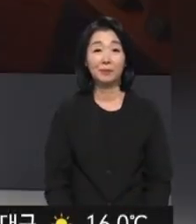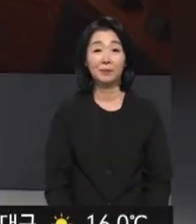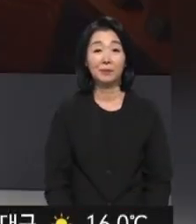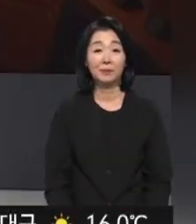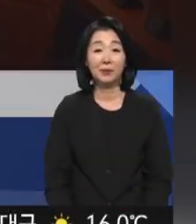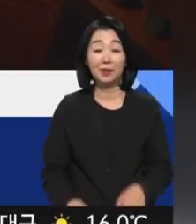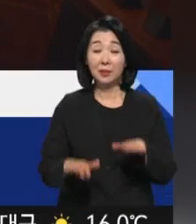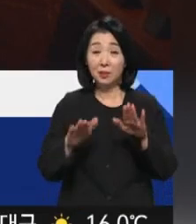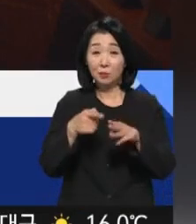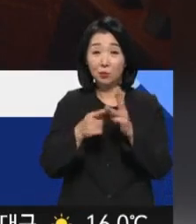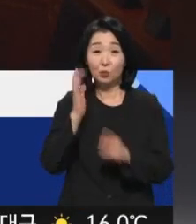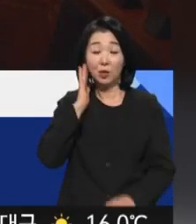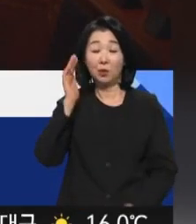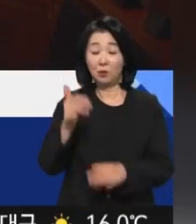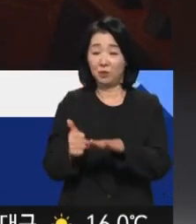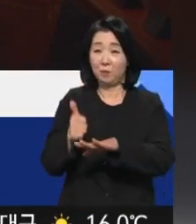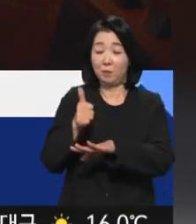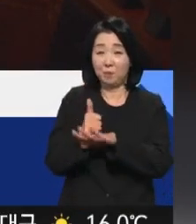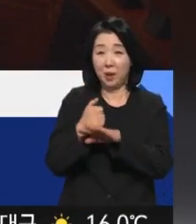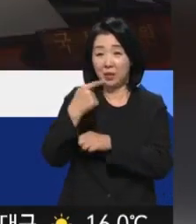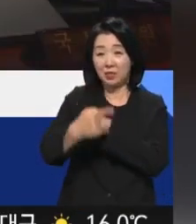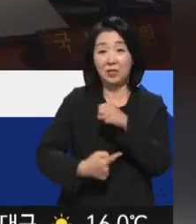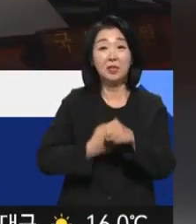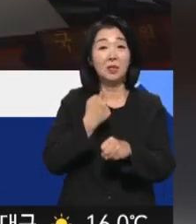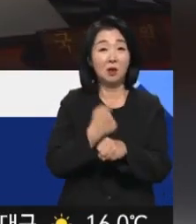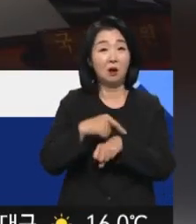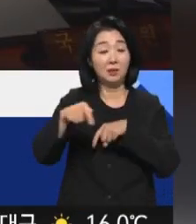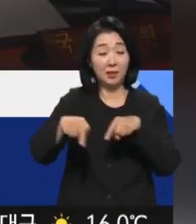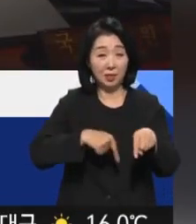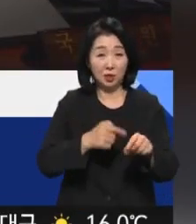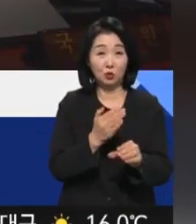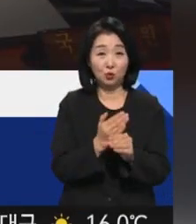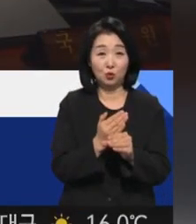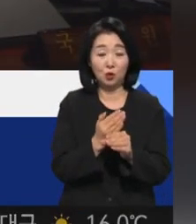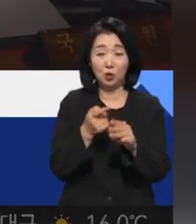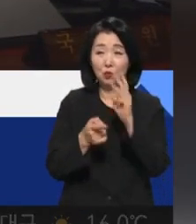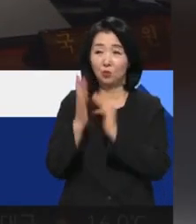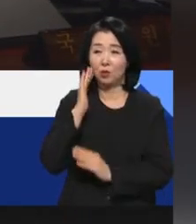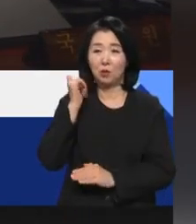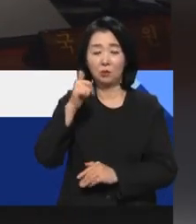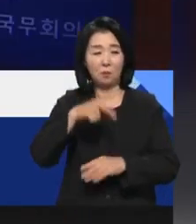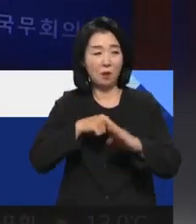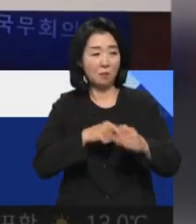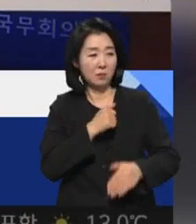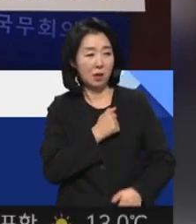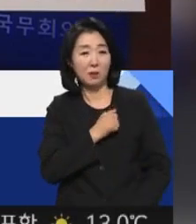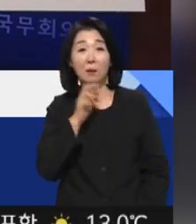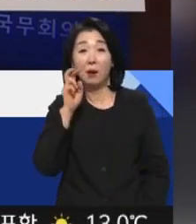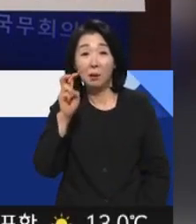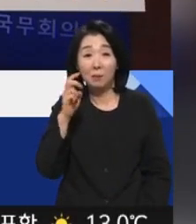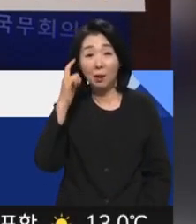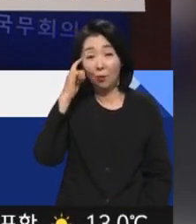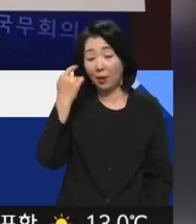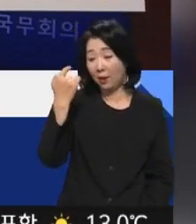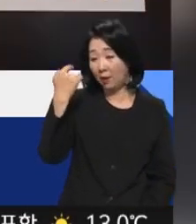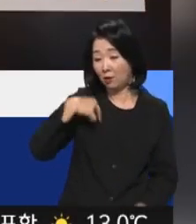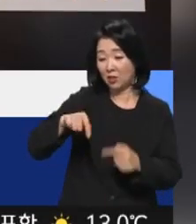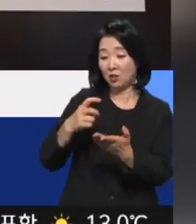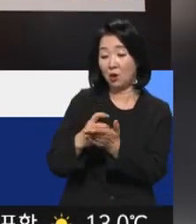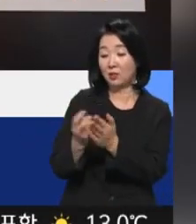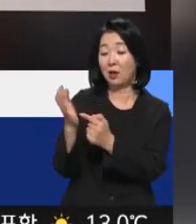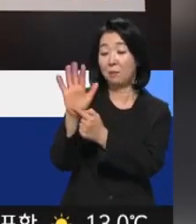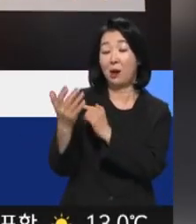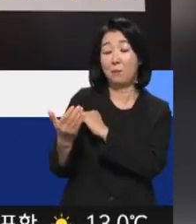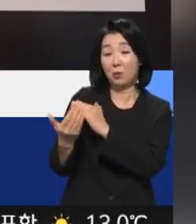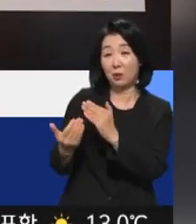근데 이제는 윤 대통령이 취임한 지 1년이 다 돼가고 있죠. 윤 대통령도 답답한 탓이었을까요? 어제 정책 발표 전에